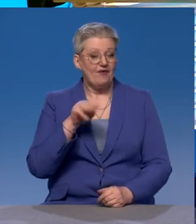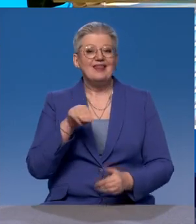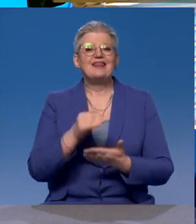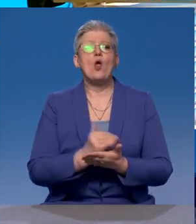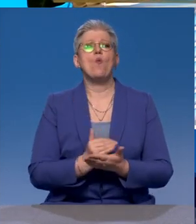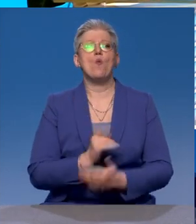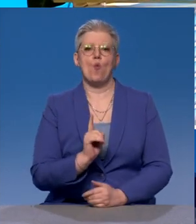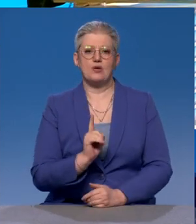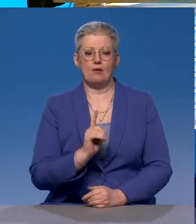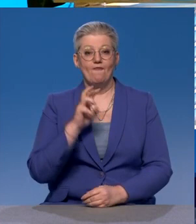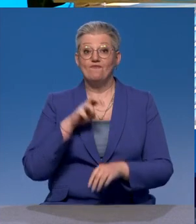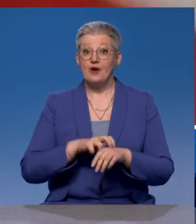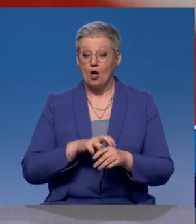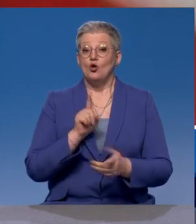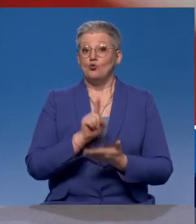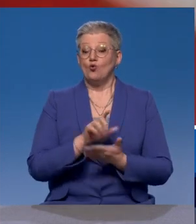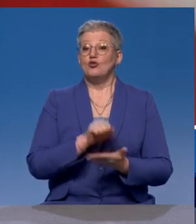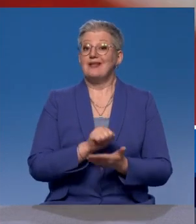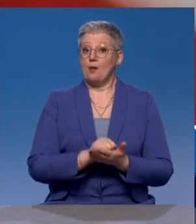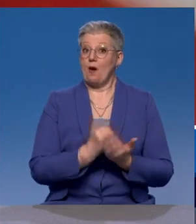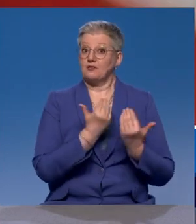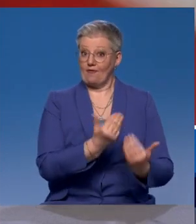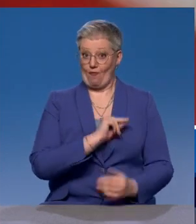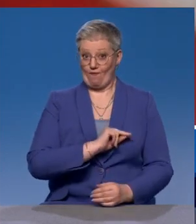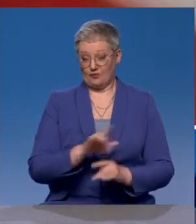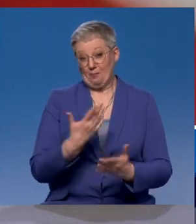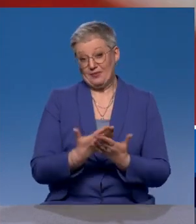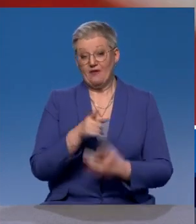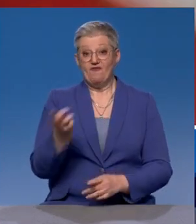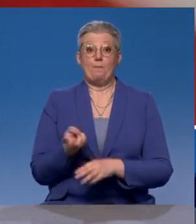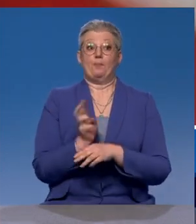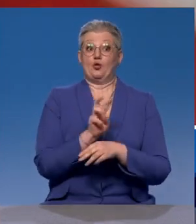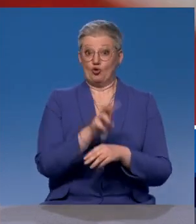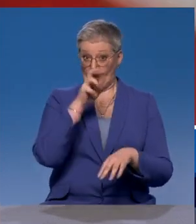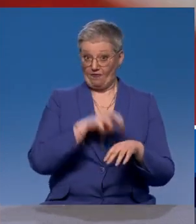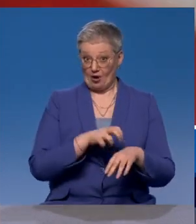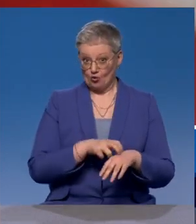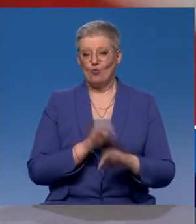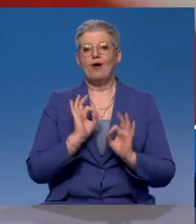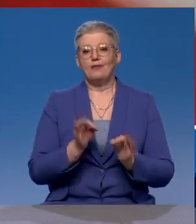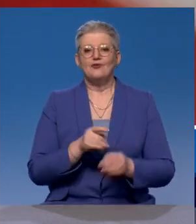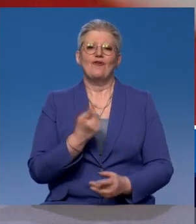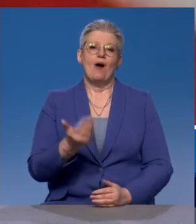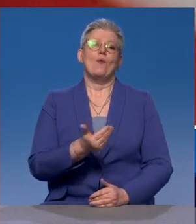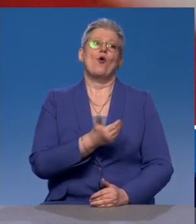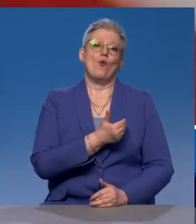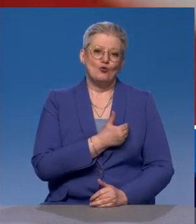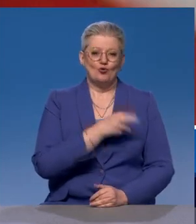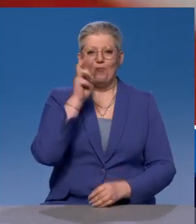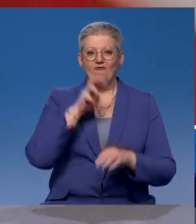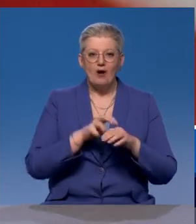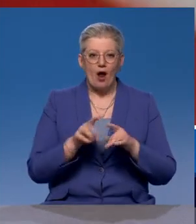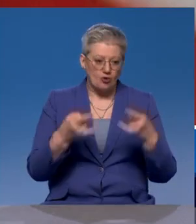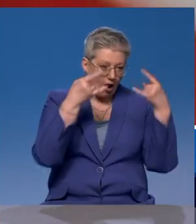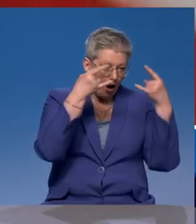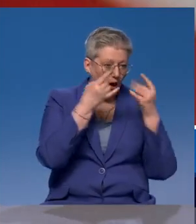врач должен заниматься свойственными его функциями. Вот представьте себе, вы пришли к врачу, и вам, конечно, хочется, чтобы врач не смотрел в это время в